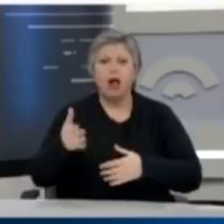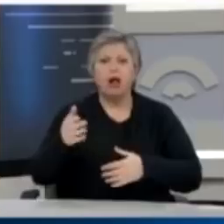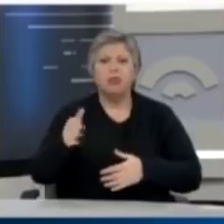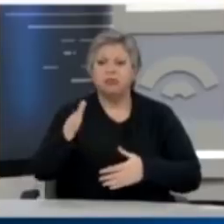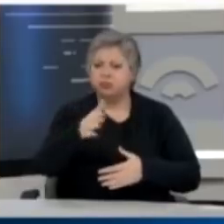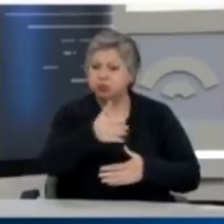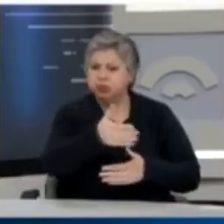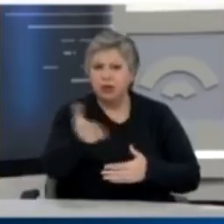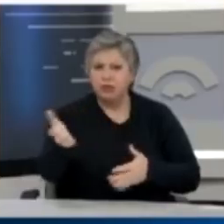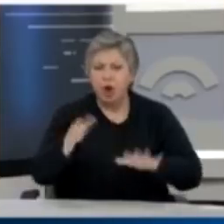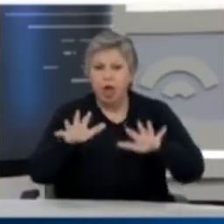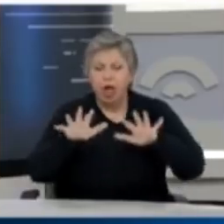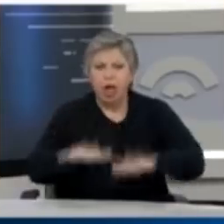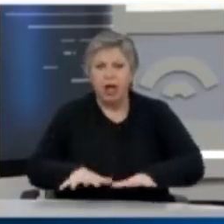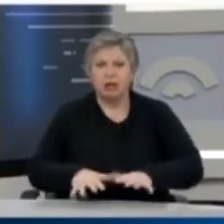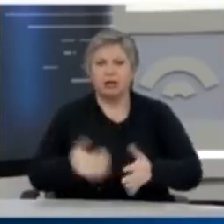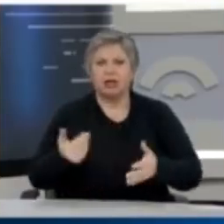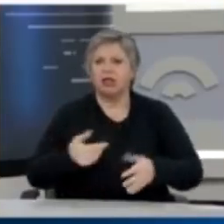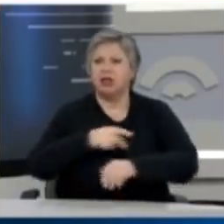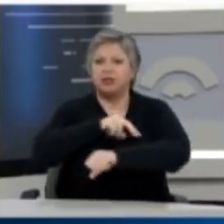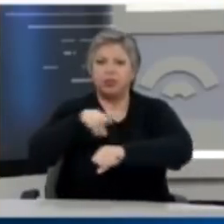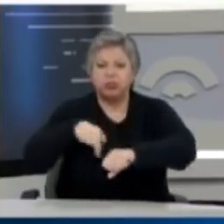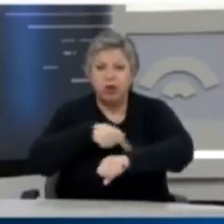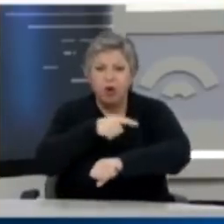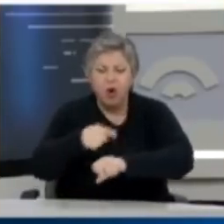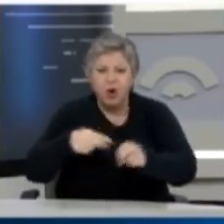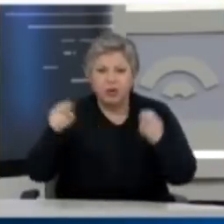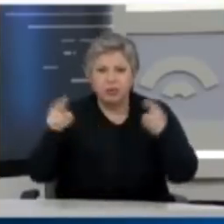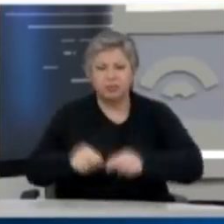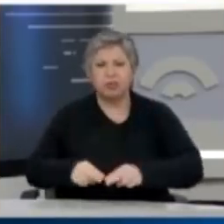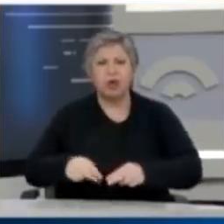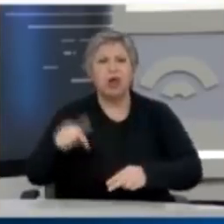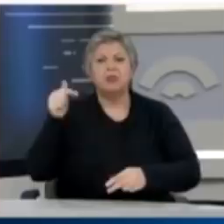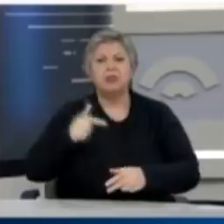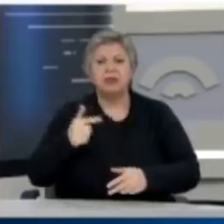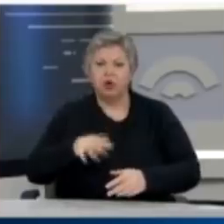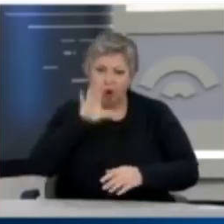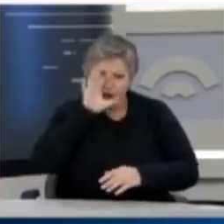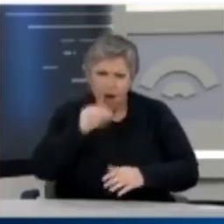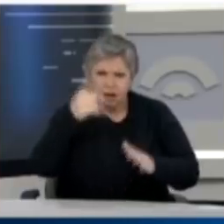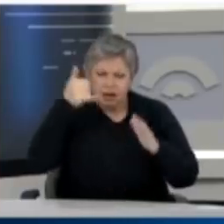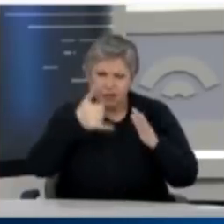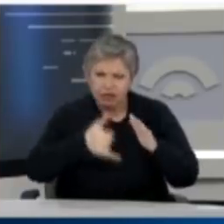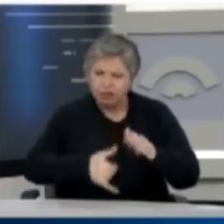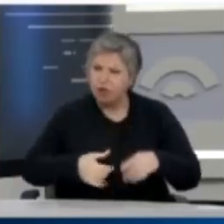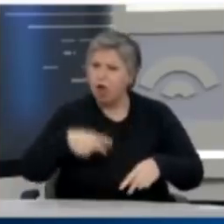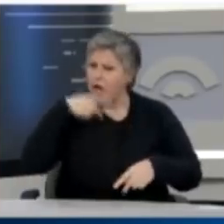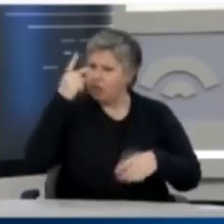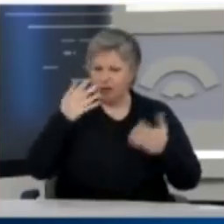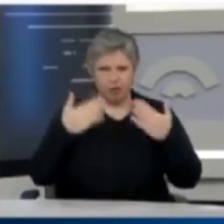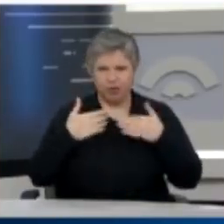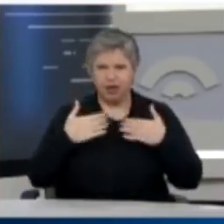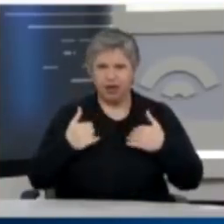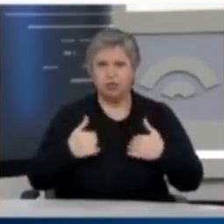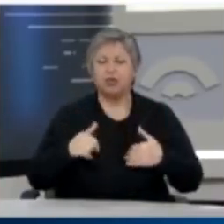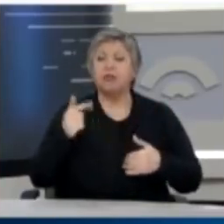των υποαπασχολούμενων, των νέων παιδιών που δεν ξέρουν τι σημαίνει δικαίωμα σήμερα. Μόνο για δήθεν